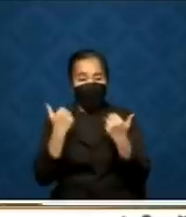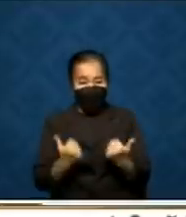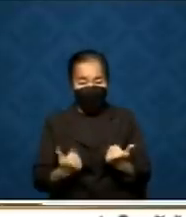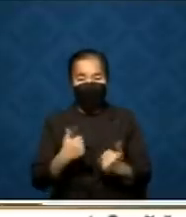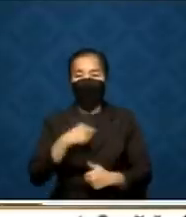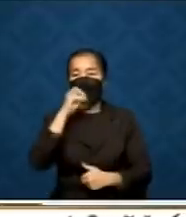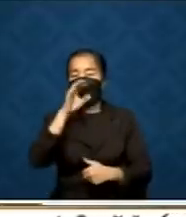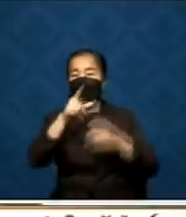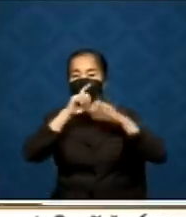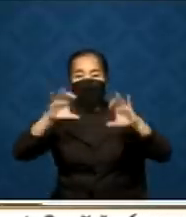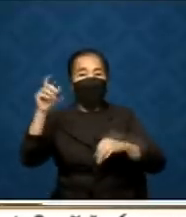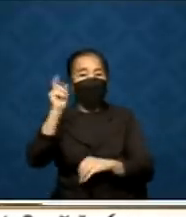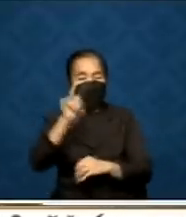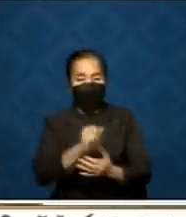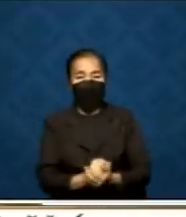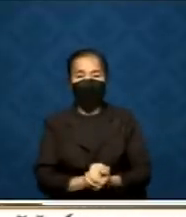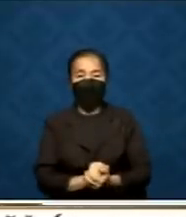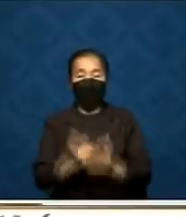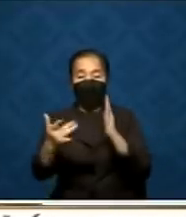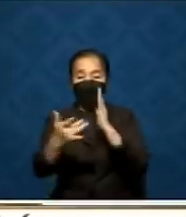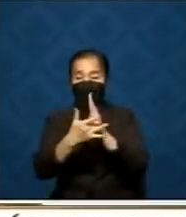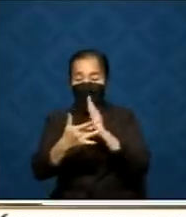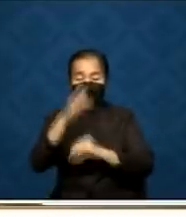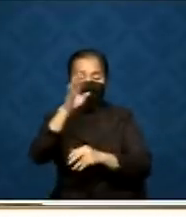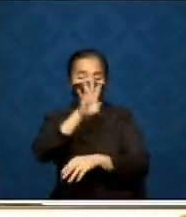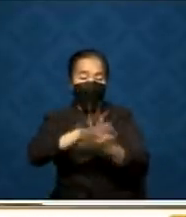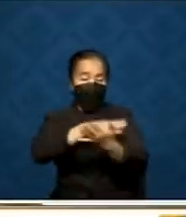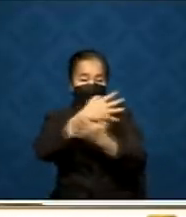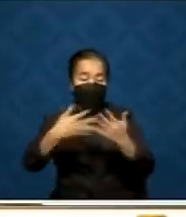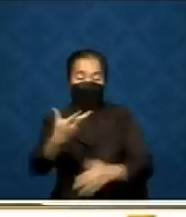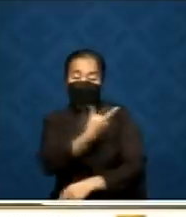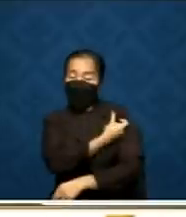รัฐบาลนะยุทธศาสตร์วัคซีนมันข้ามไปแล้ว